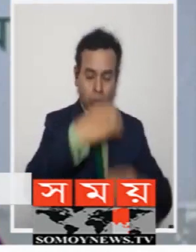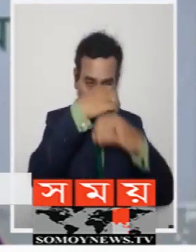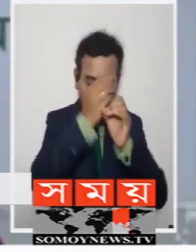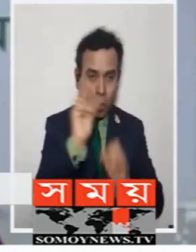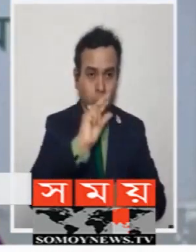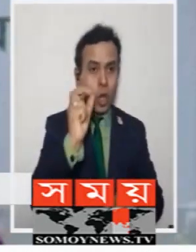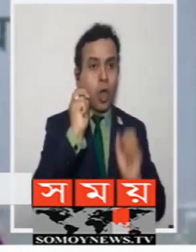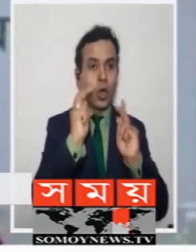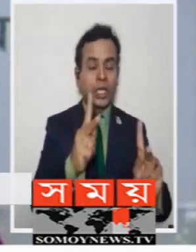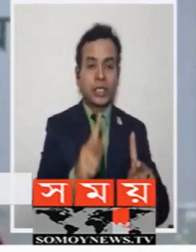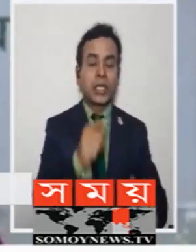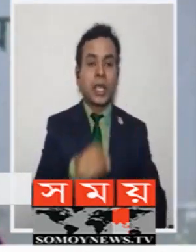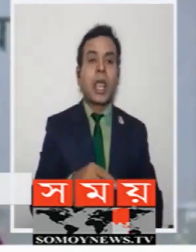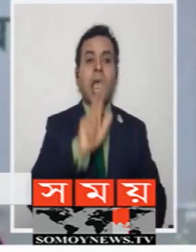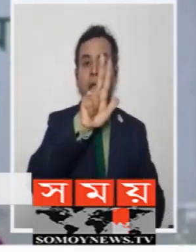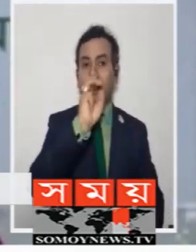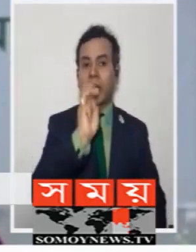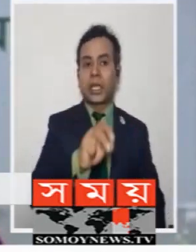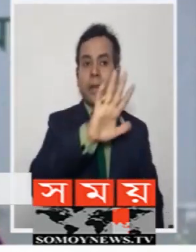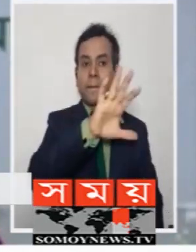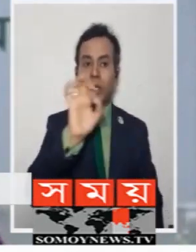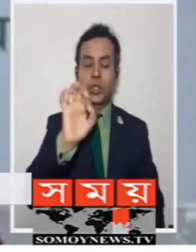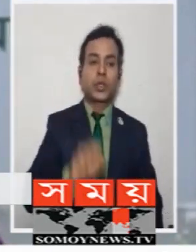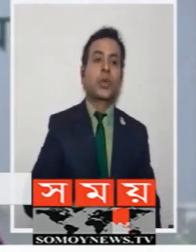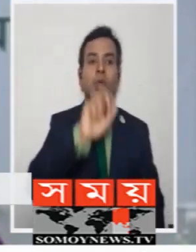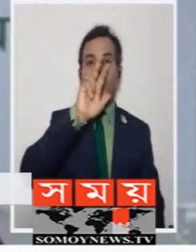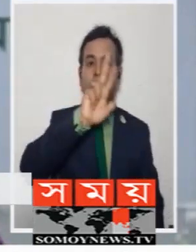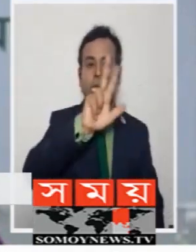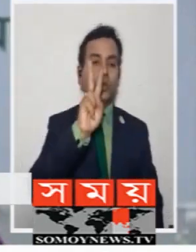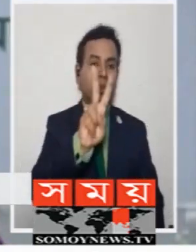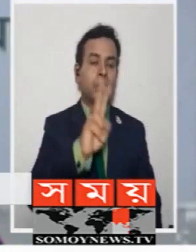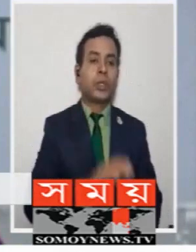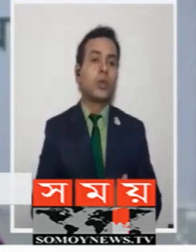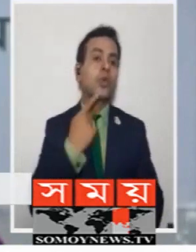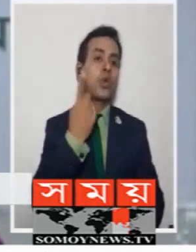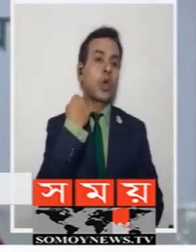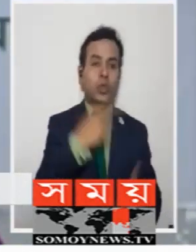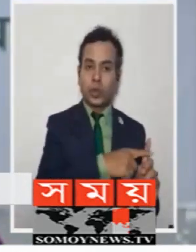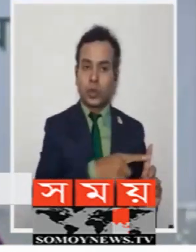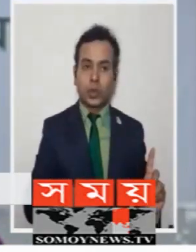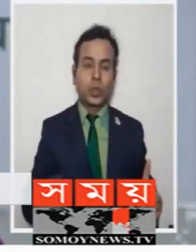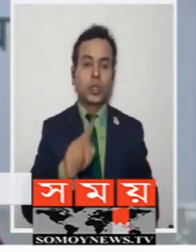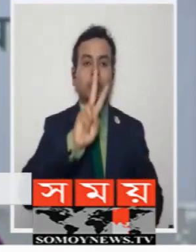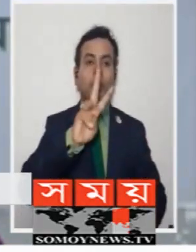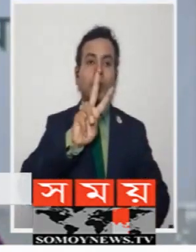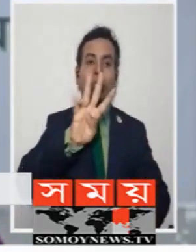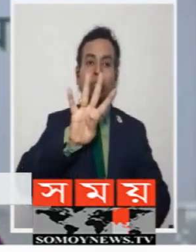8,582টি গত 24 ঘন্টায়। এবং এই পর্যন্ত আমাদের নমুনা পরীক্ষা হলো